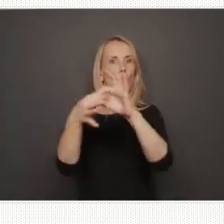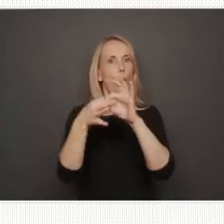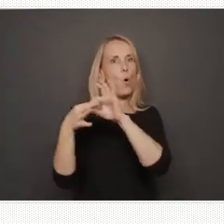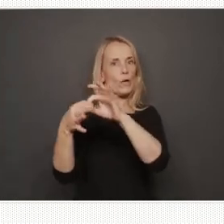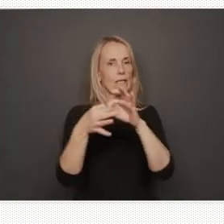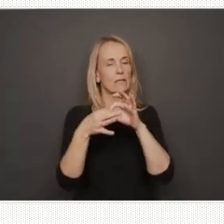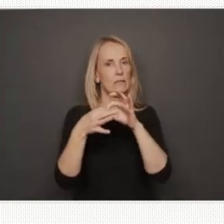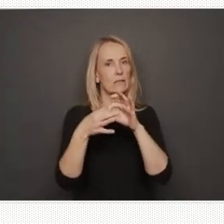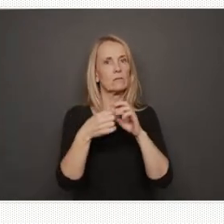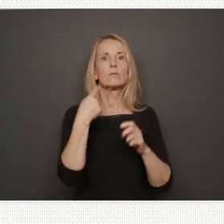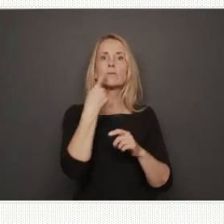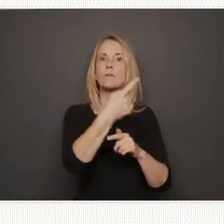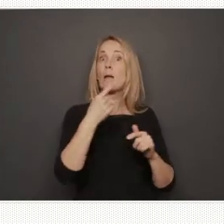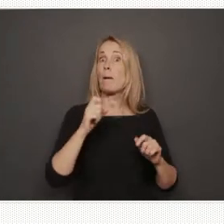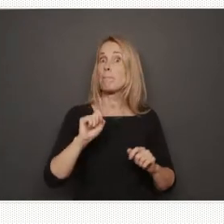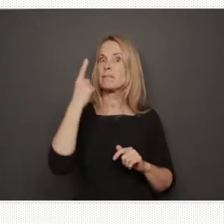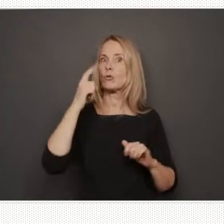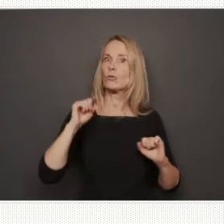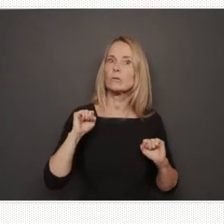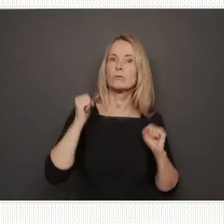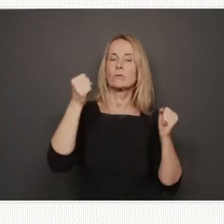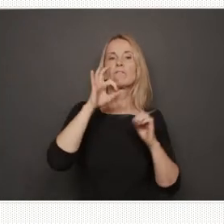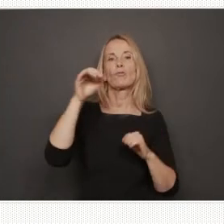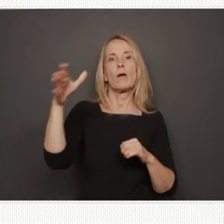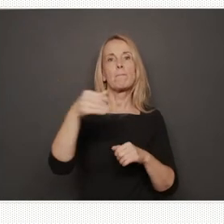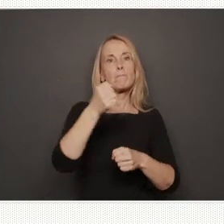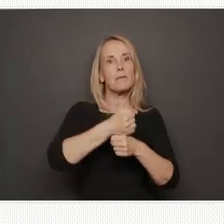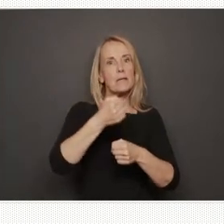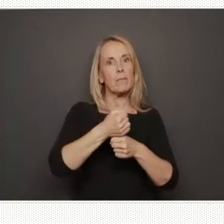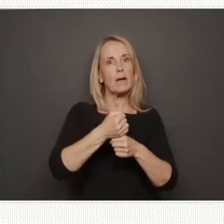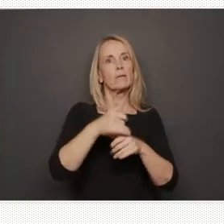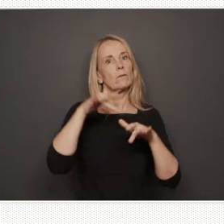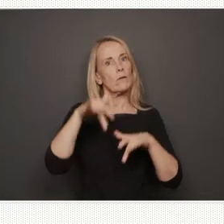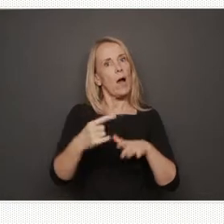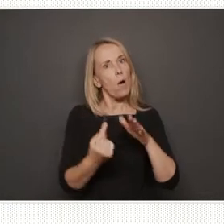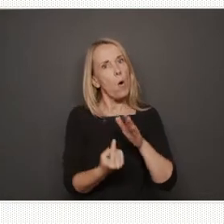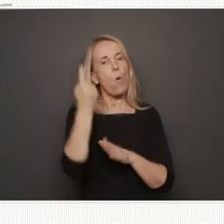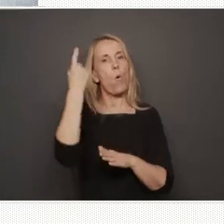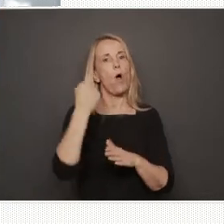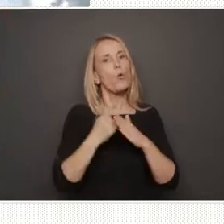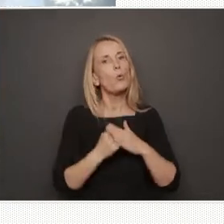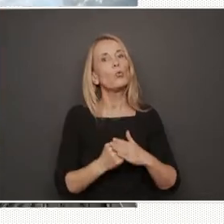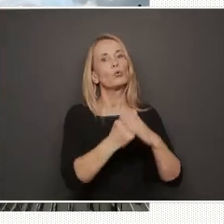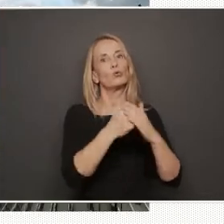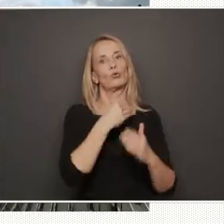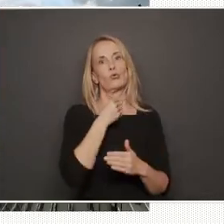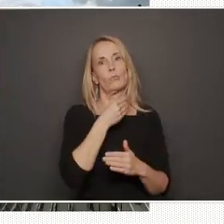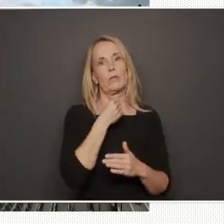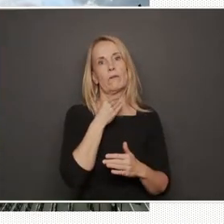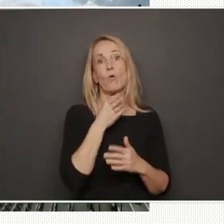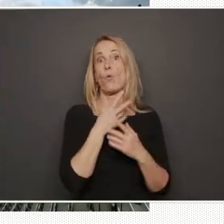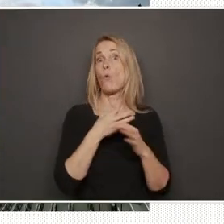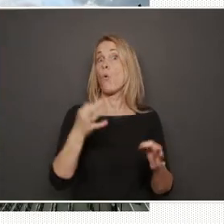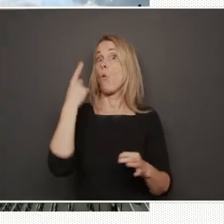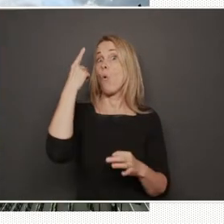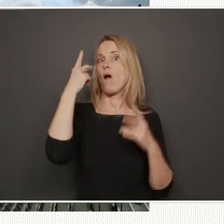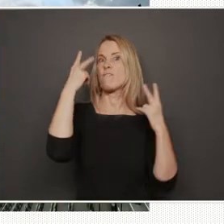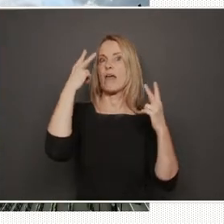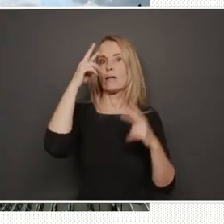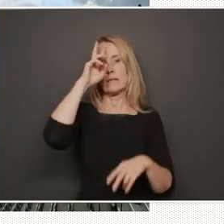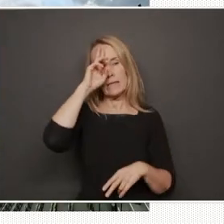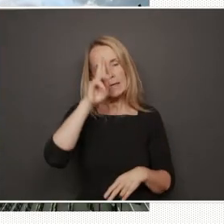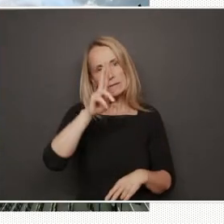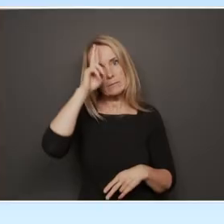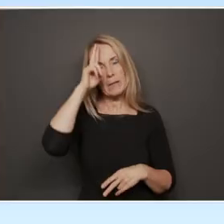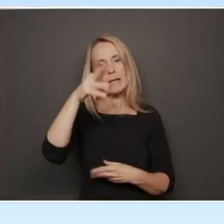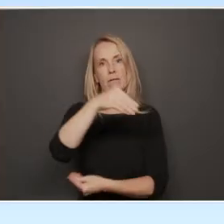Firma engagiert sich besonders für Mitarbeitende mit erhöhtem Unterstützungsbedarf und legt hohen Wert auf ein respektvolles